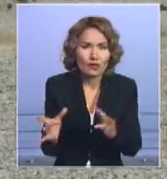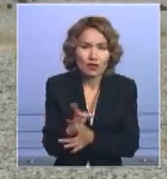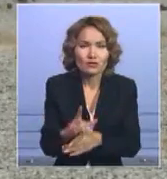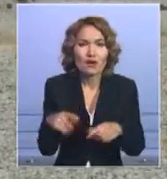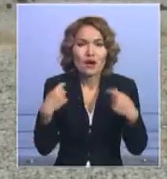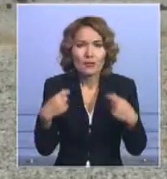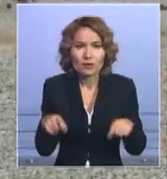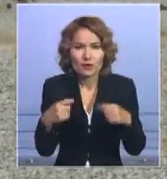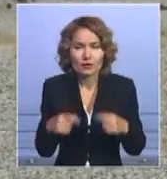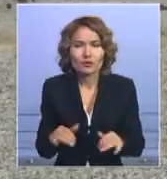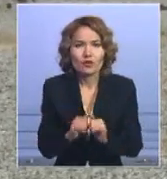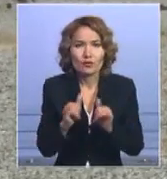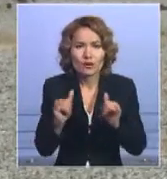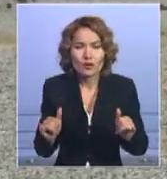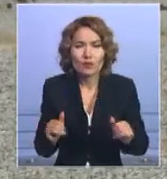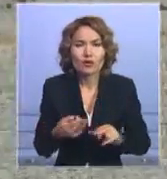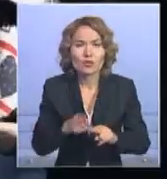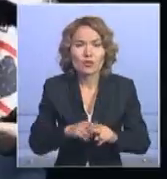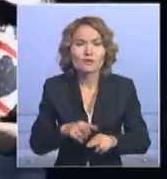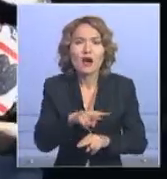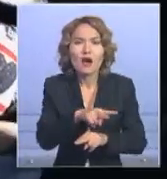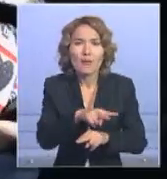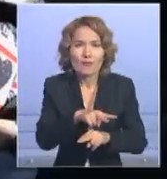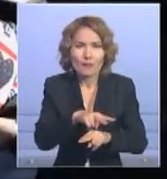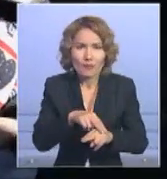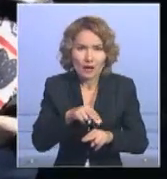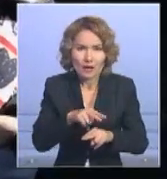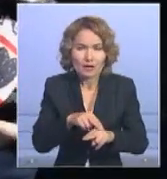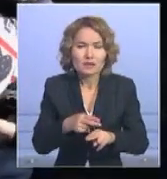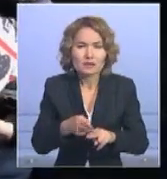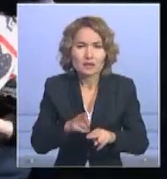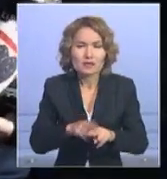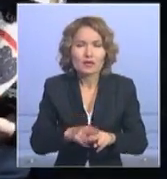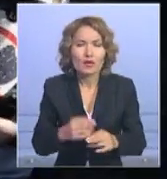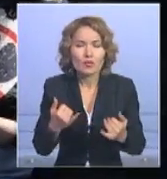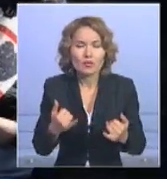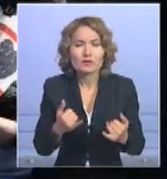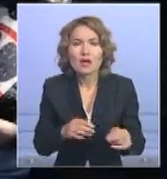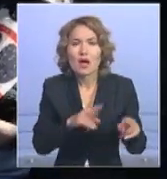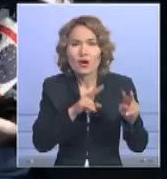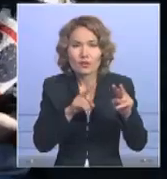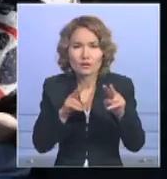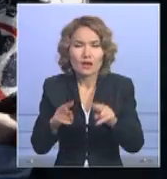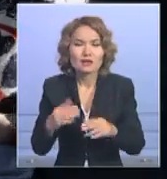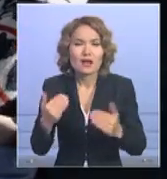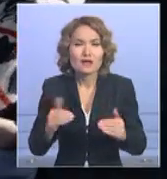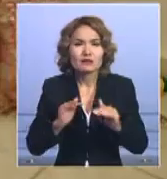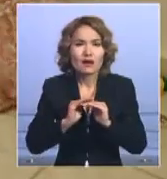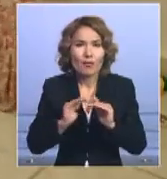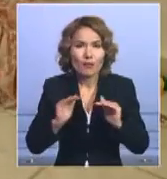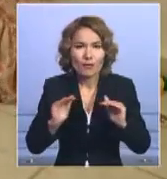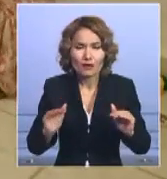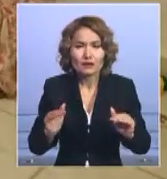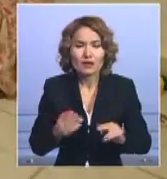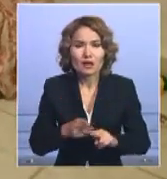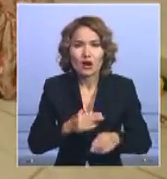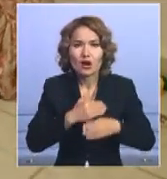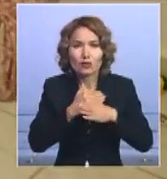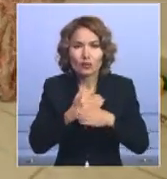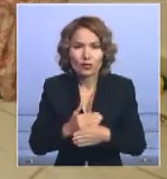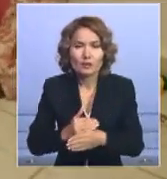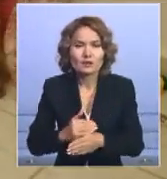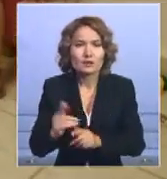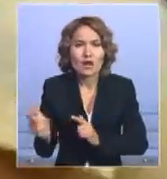кейбір жеткіншек құқық қорғау қызметкерлерін жасырынып күн кешуде. Осындай тағдыр тәлкегіне түскен баланың жартысына жуығы соғыс